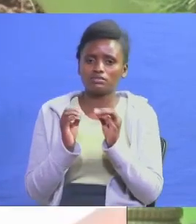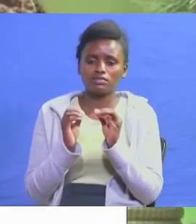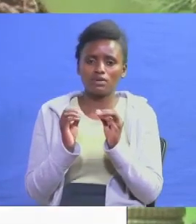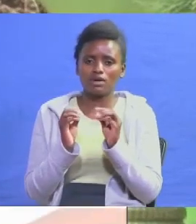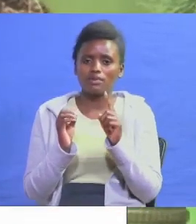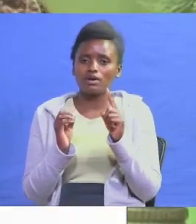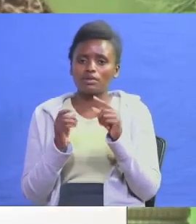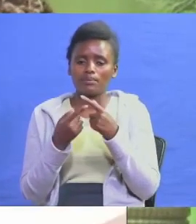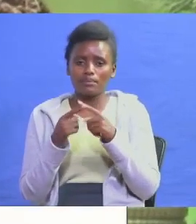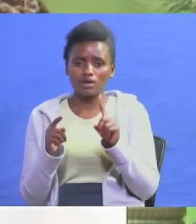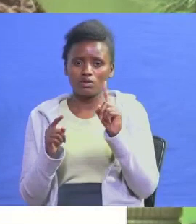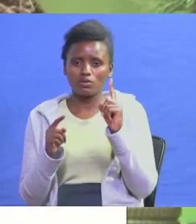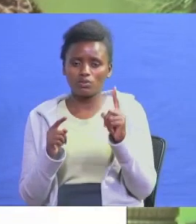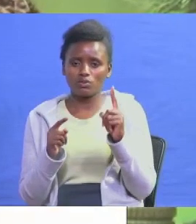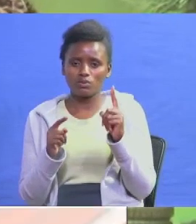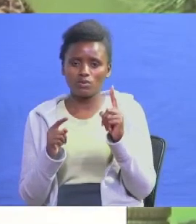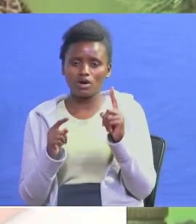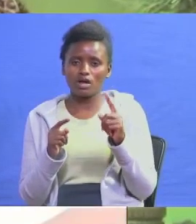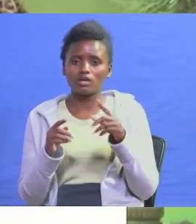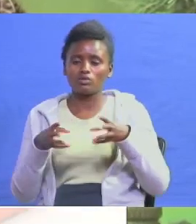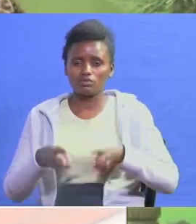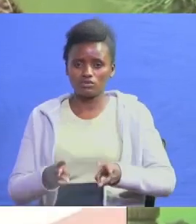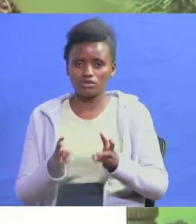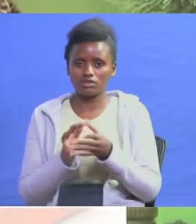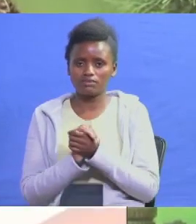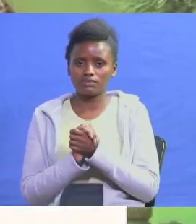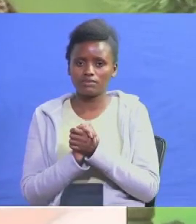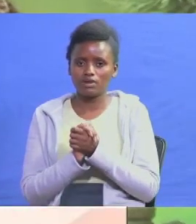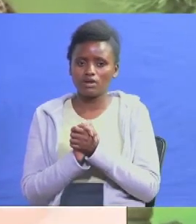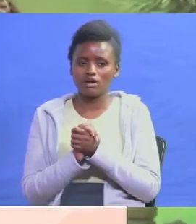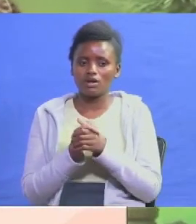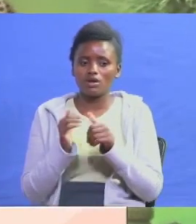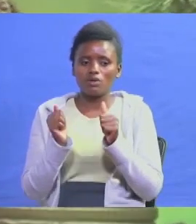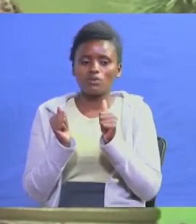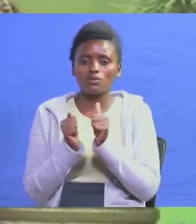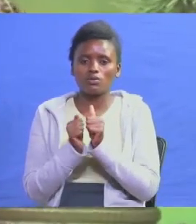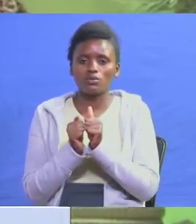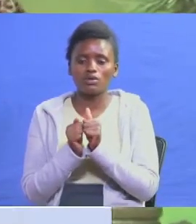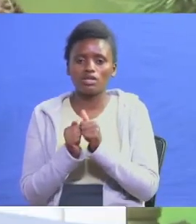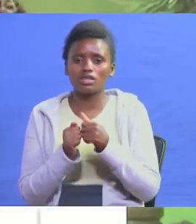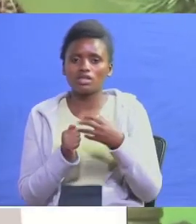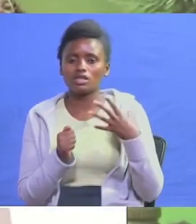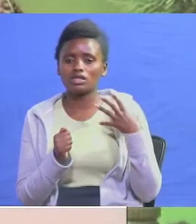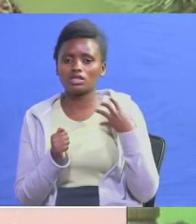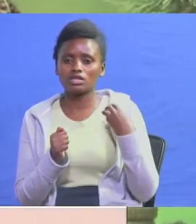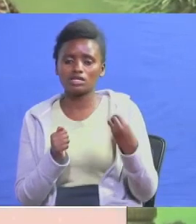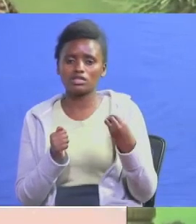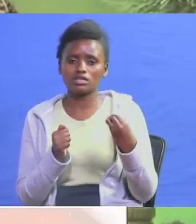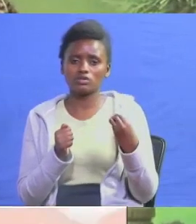of untapped potential and opportunity. With its rich renewable energy